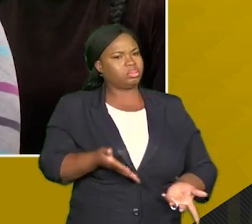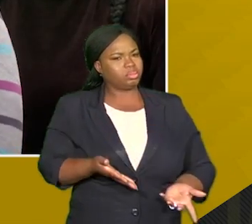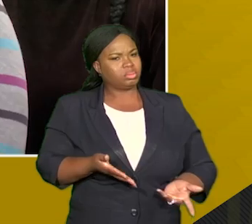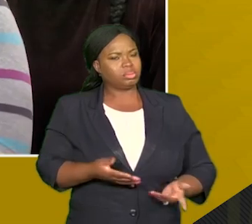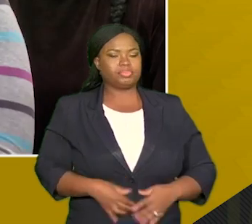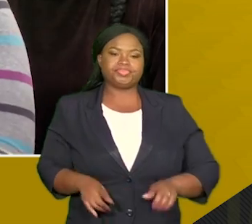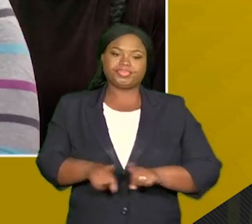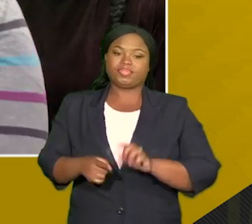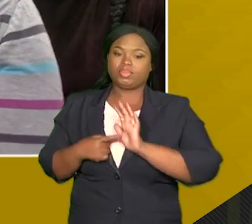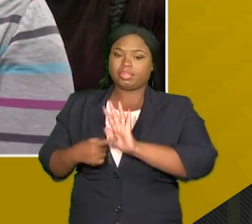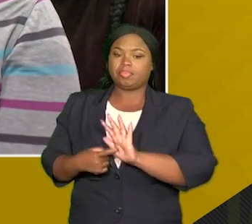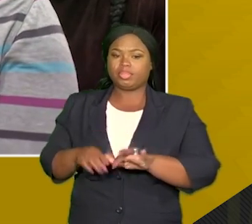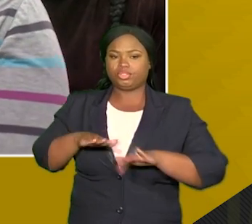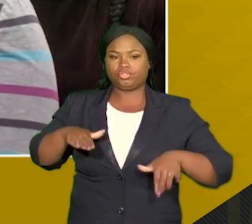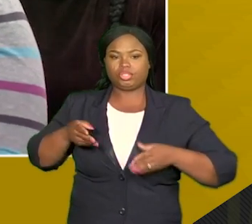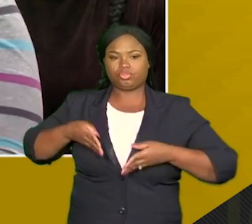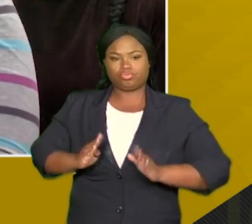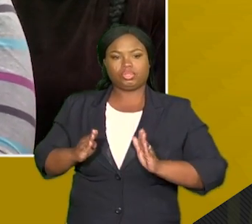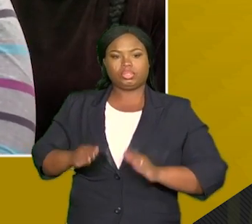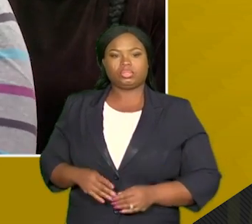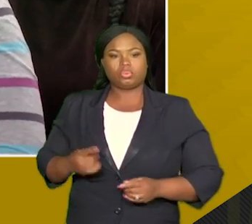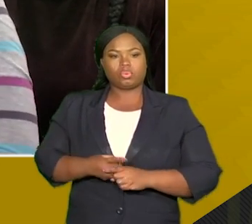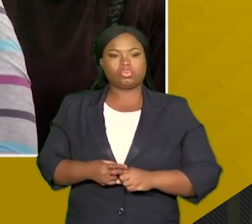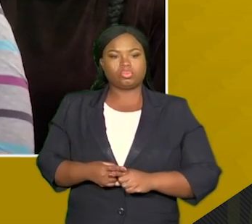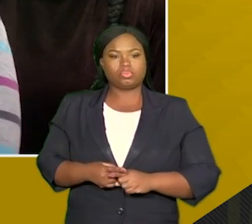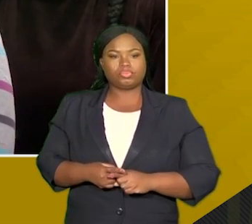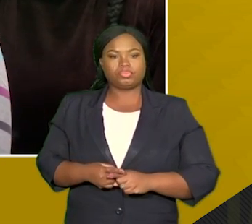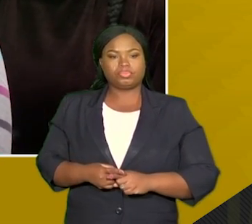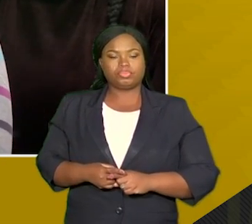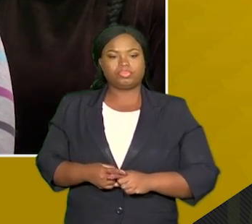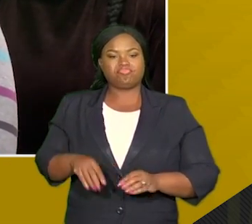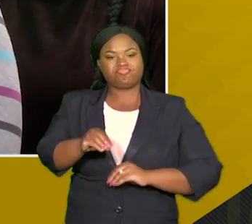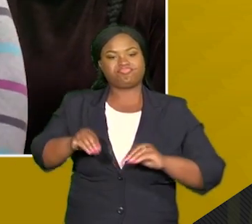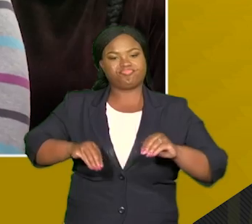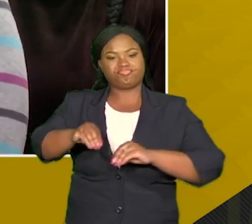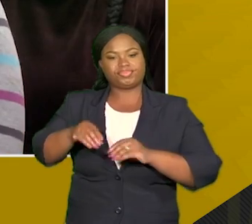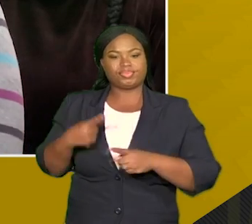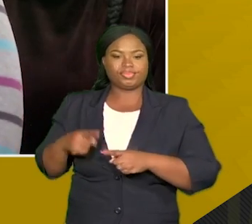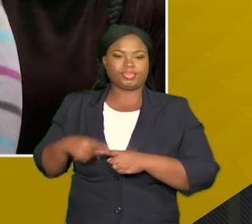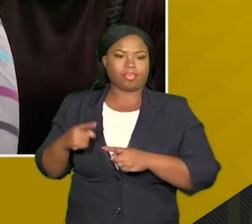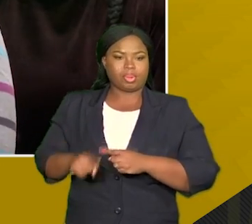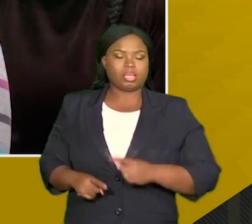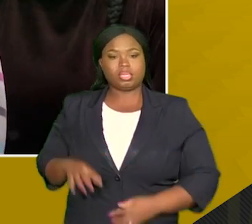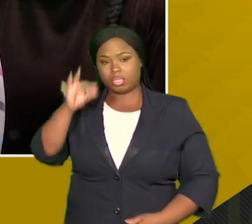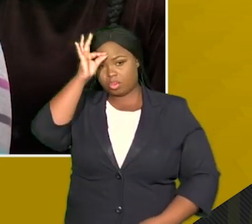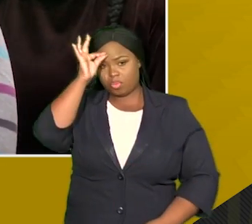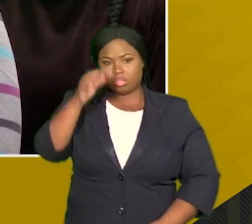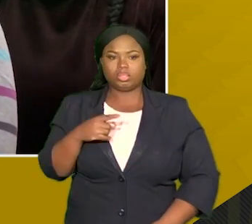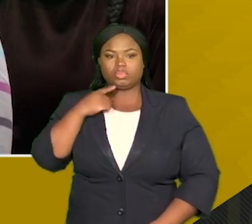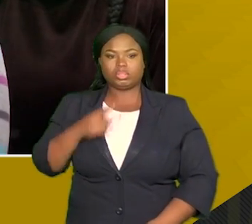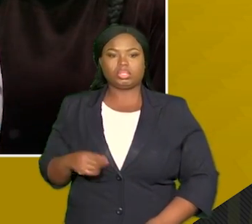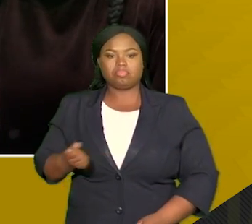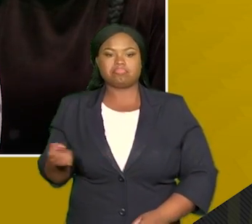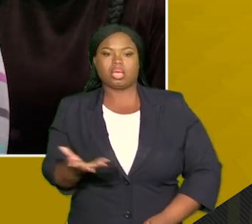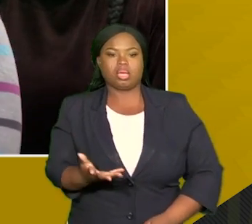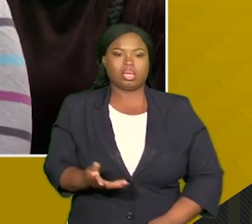asenze example naba abantwana bayadlala ne asithi umrabaraba ngicela umandi mic okay asithi umrabaraba ne bona amaphoyisa bazositshela ukuthi badlala ama